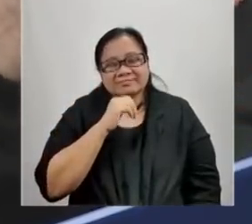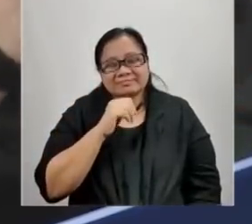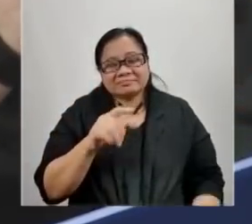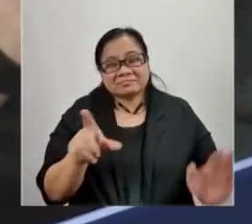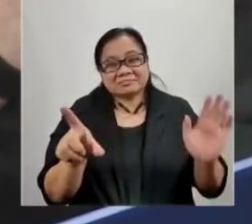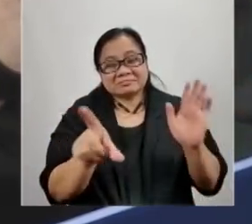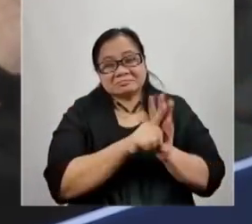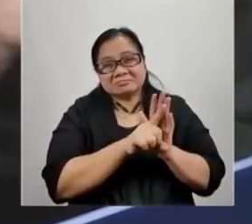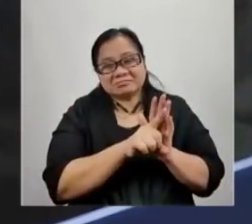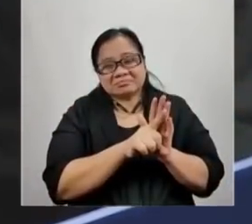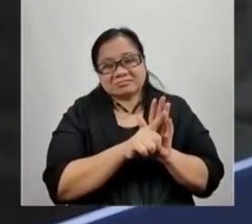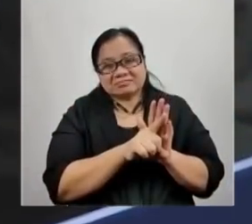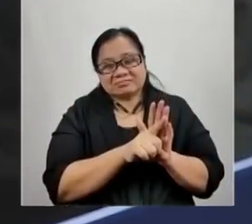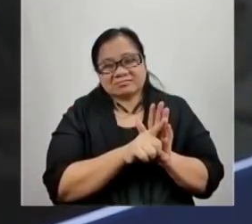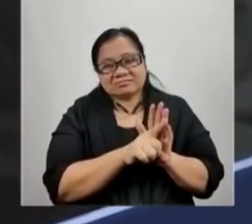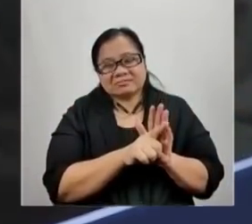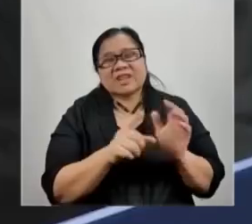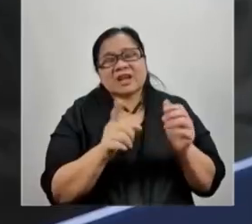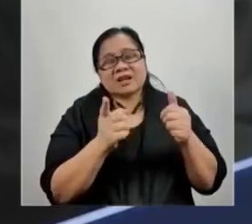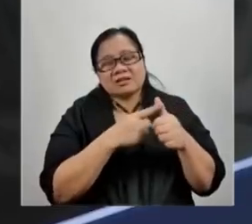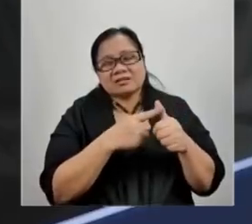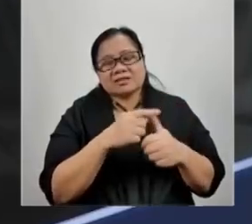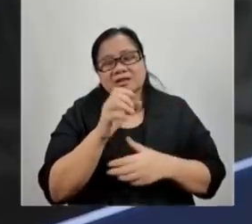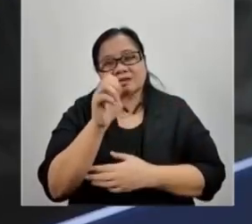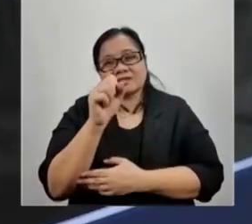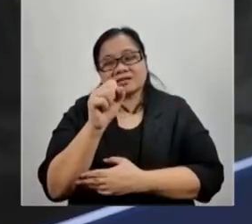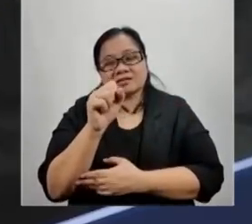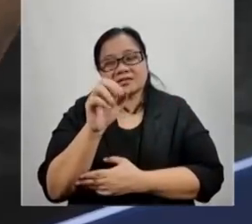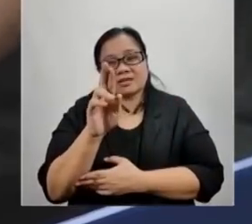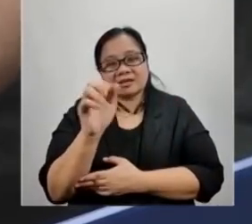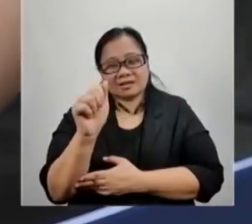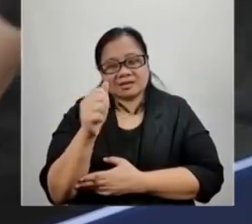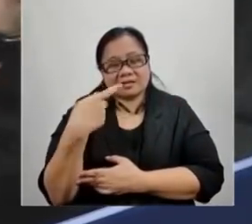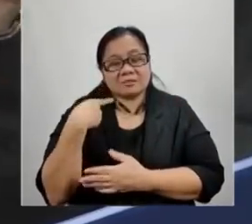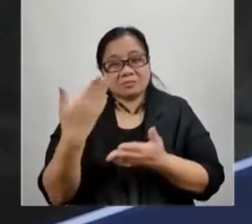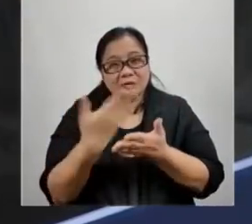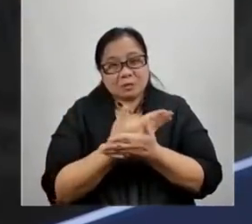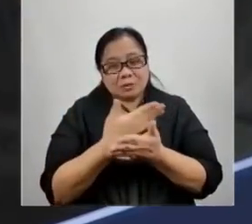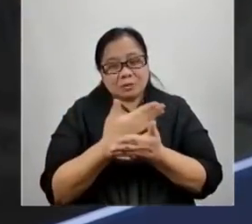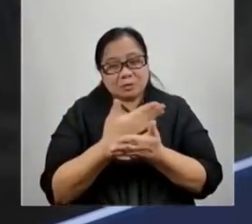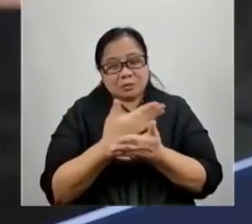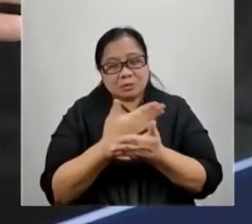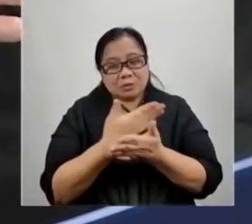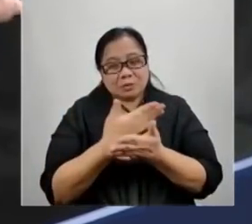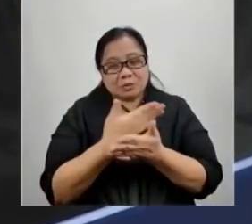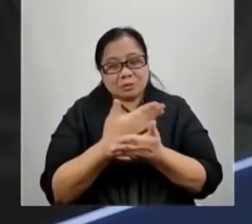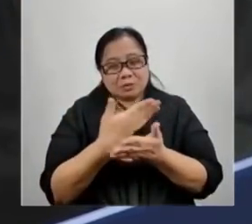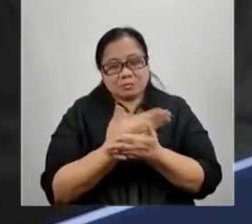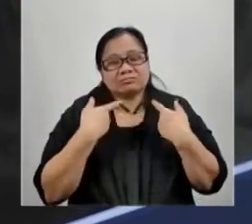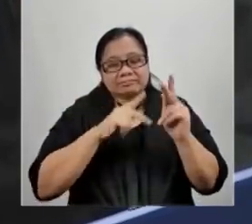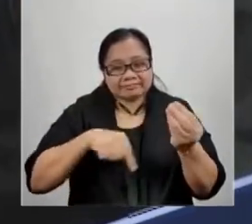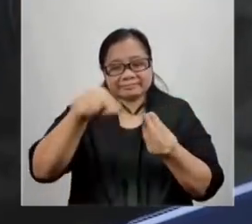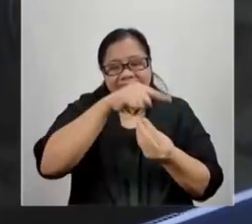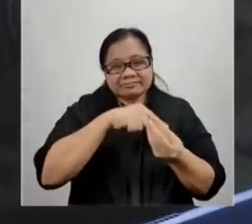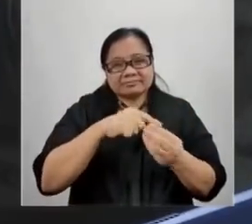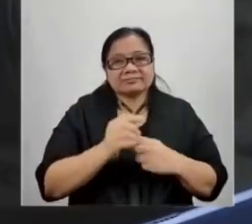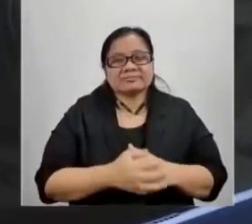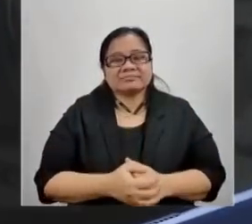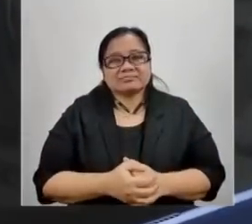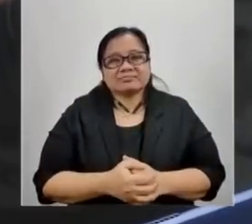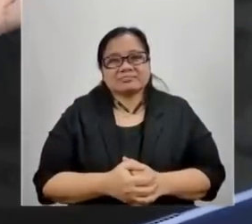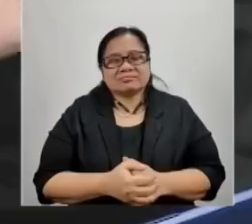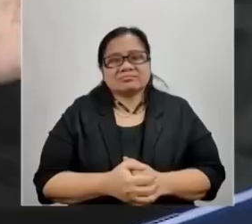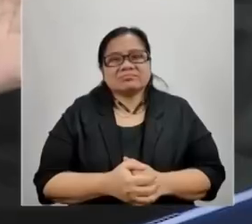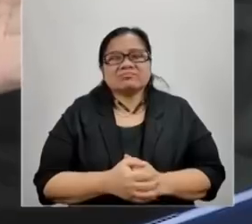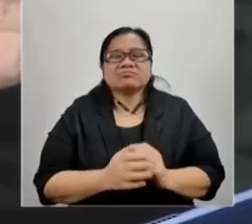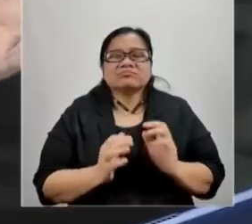may isang baguhan. Okay. But even if, ma'am, syempre may mga tao po sa paligid nila. So, that alone po ba, hindi siya makukonsider na talagang, since